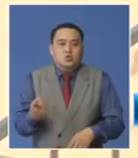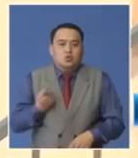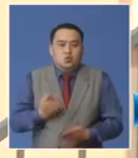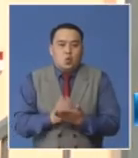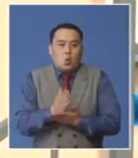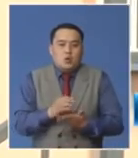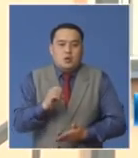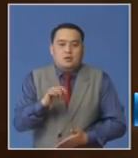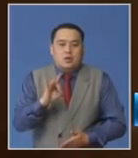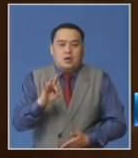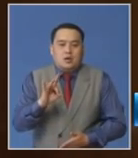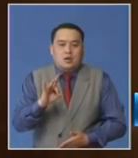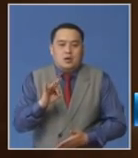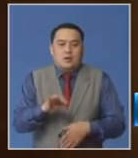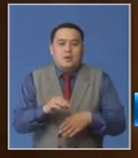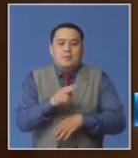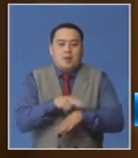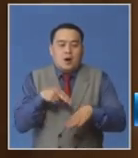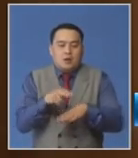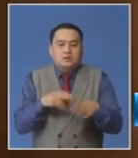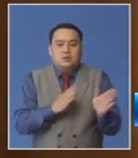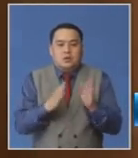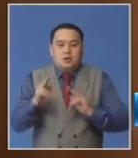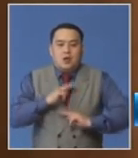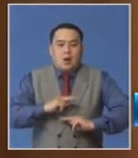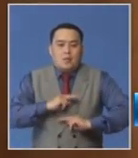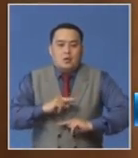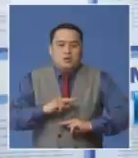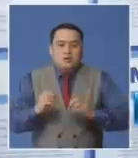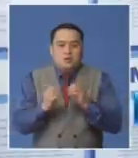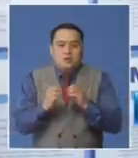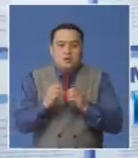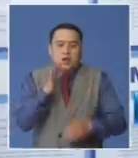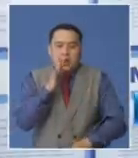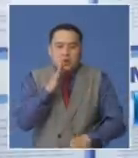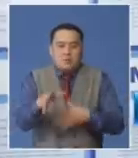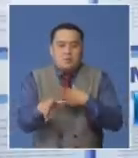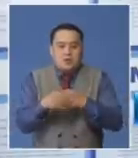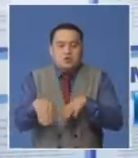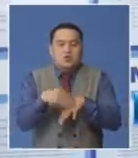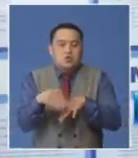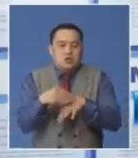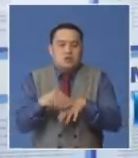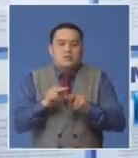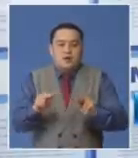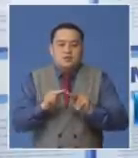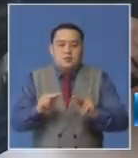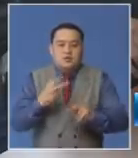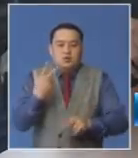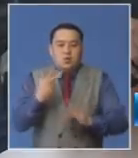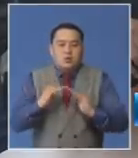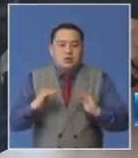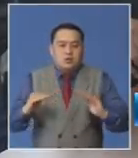будет ильдар чонибек of правоохранительной системе он работает около 10 лет вместе с супругой воспитывают троих